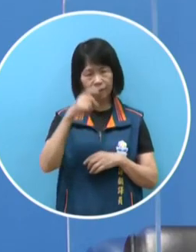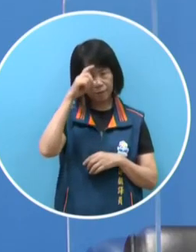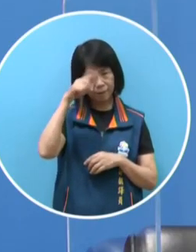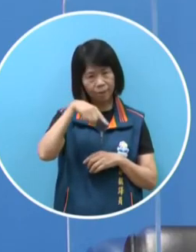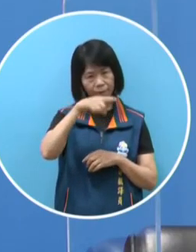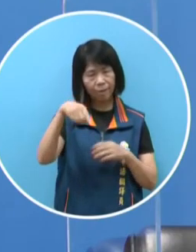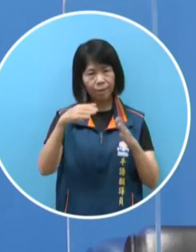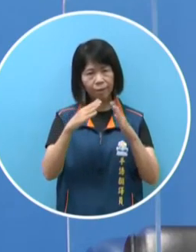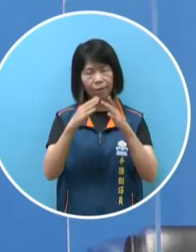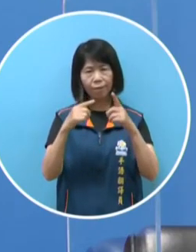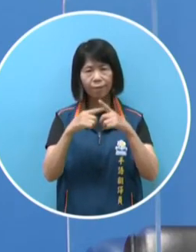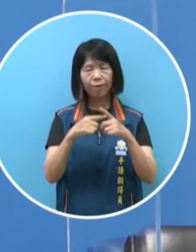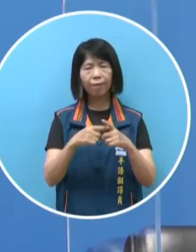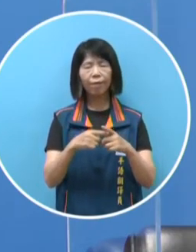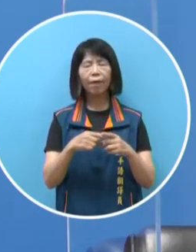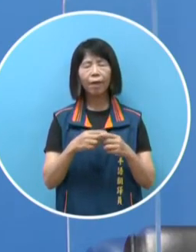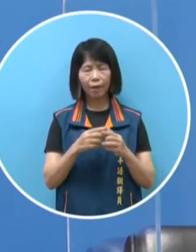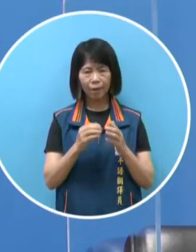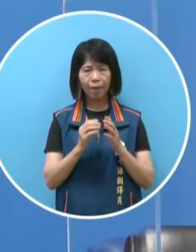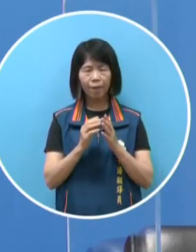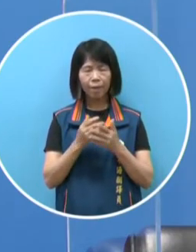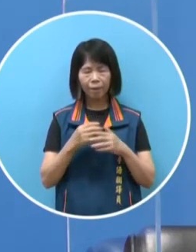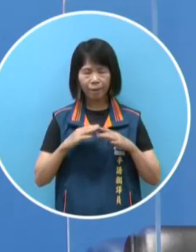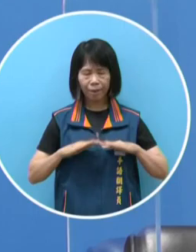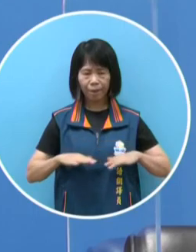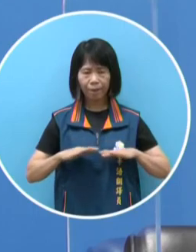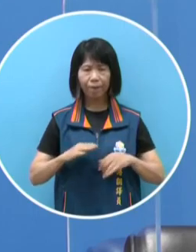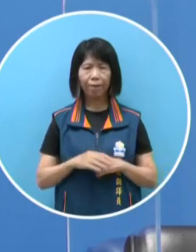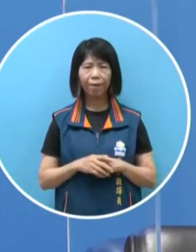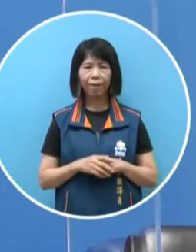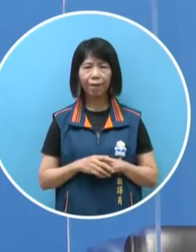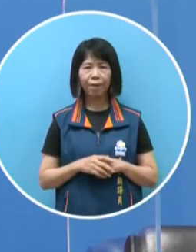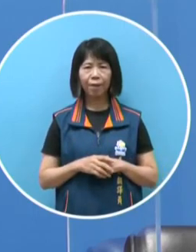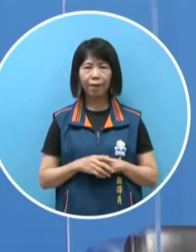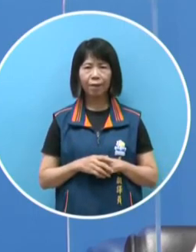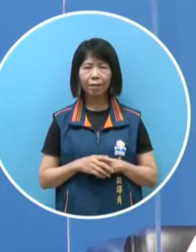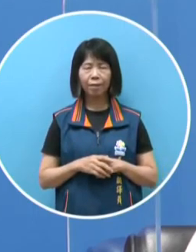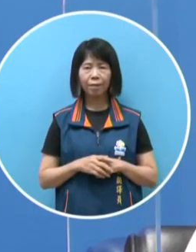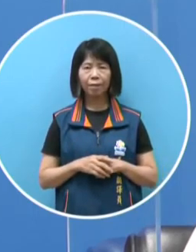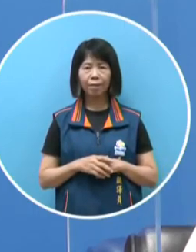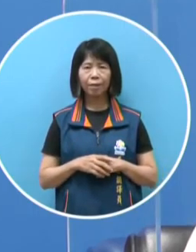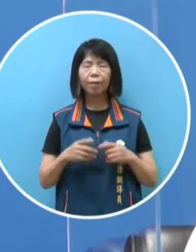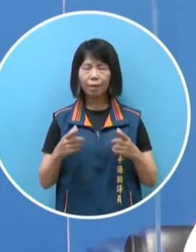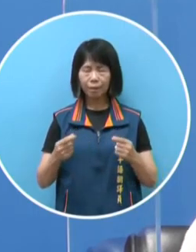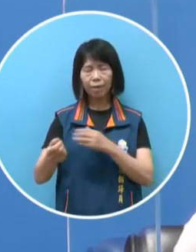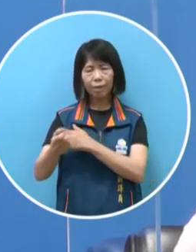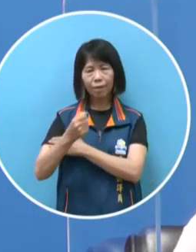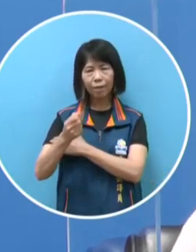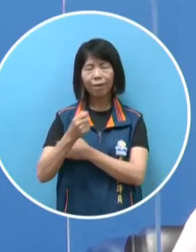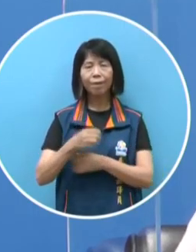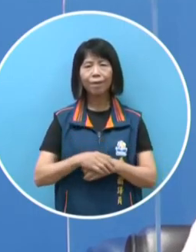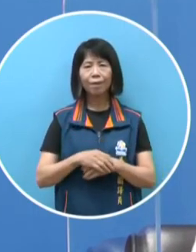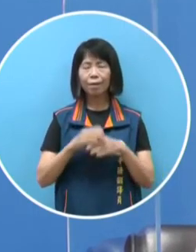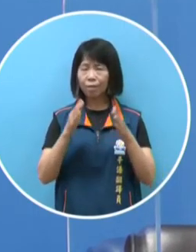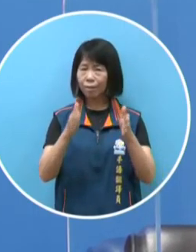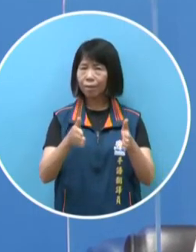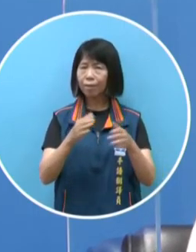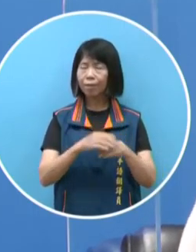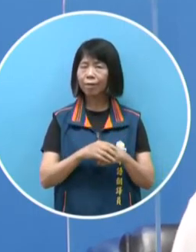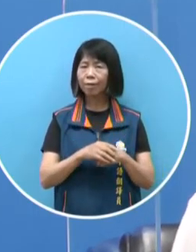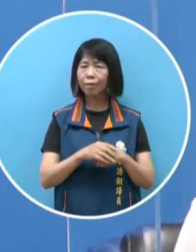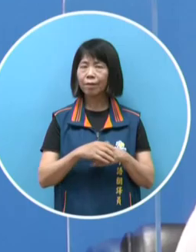们的家属能够节哀哈。那不过我想这个我们还是会努力针对于